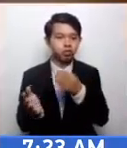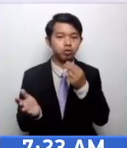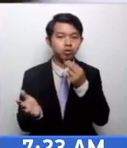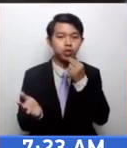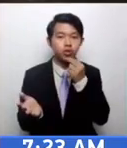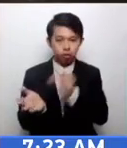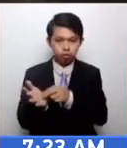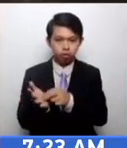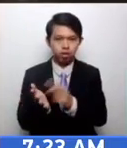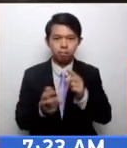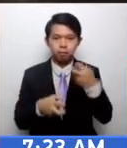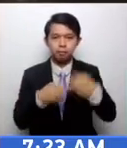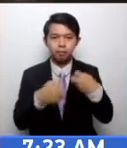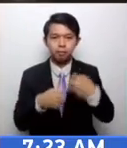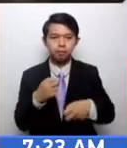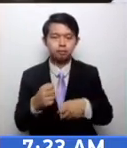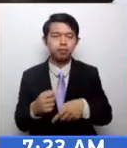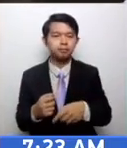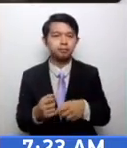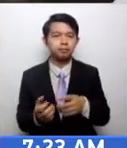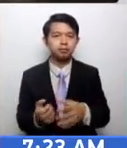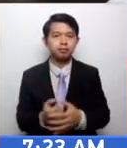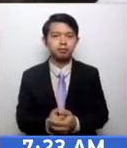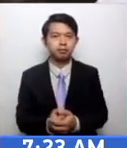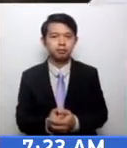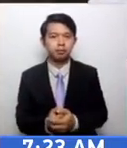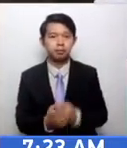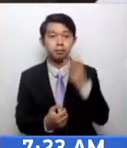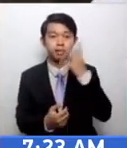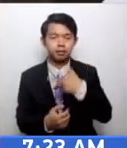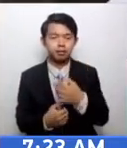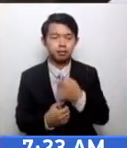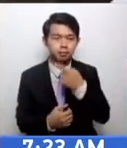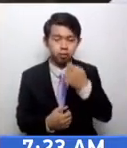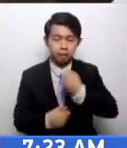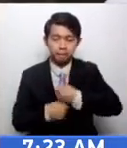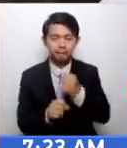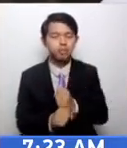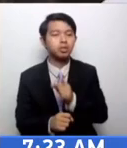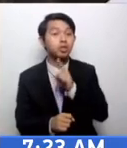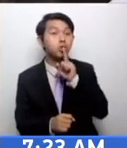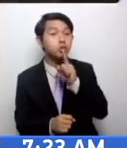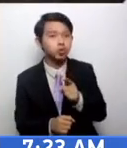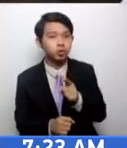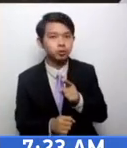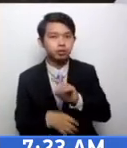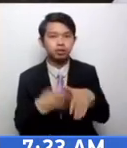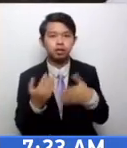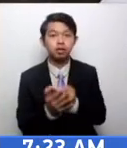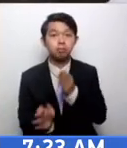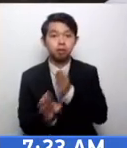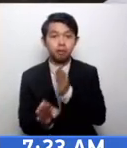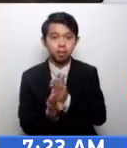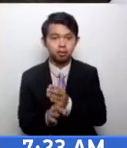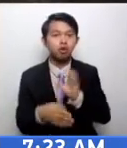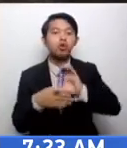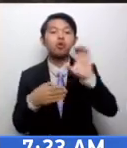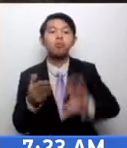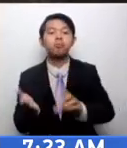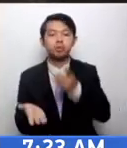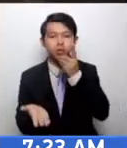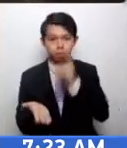unit. Ang kagandahan nga nun, at least nasisigurado natin na yung mga bumabiyahing bus dito, kumpleto sa dokumento, kumpleto sa